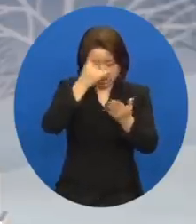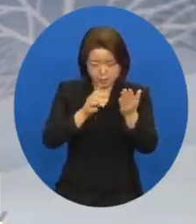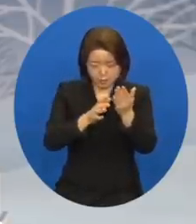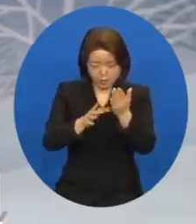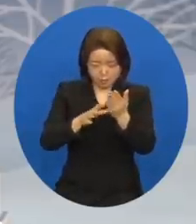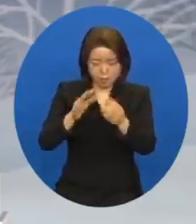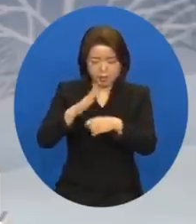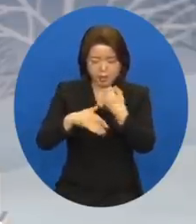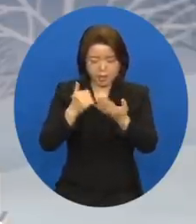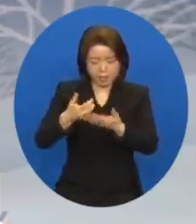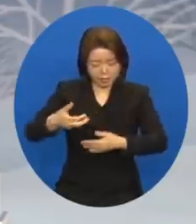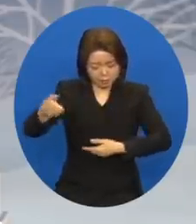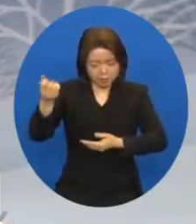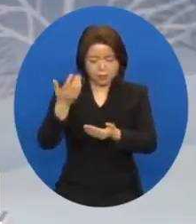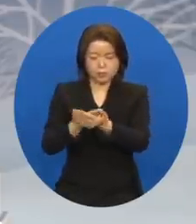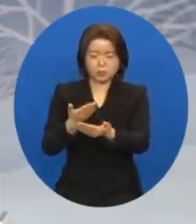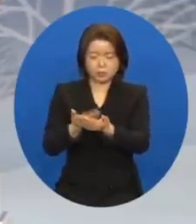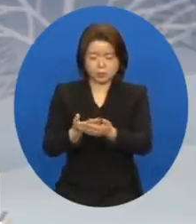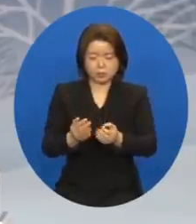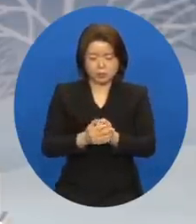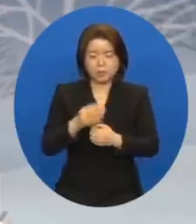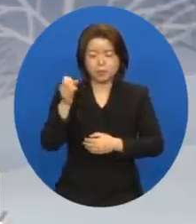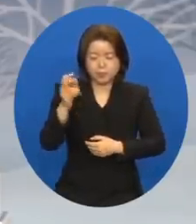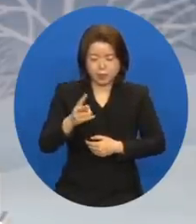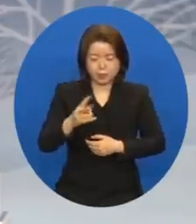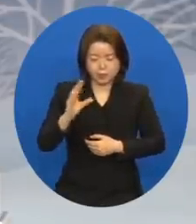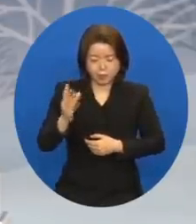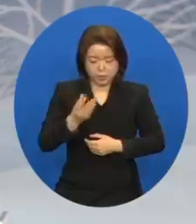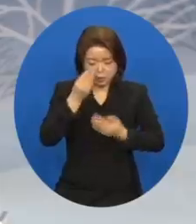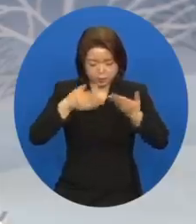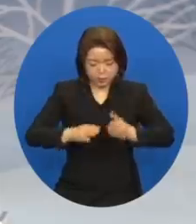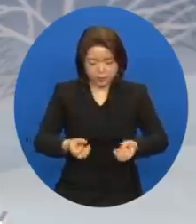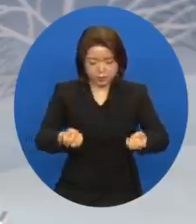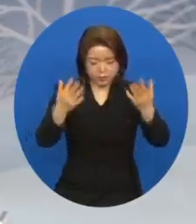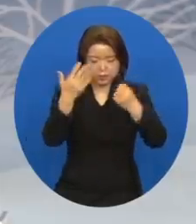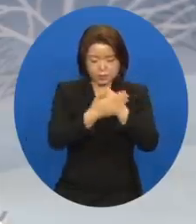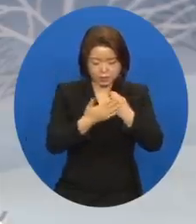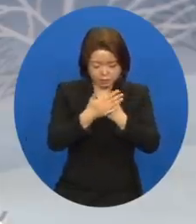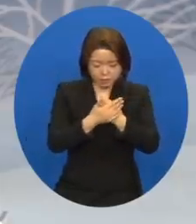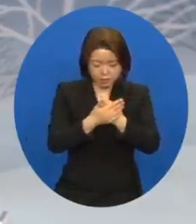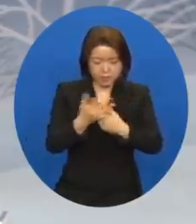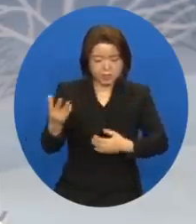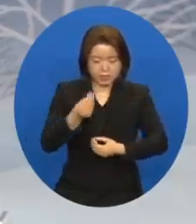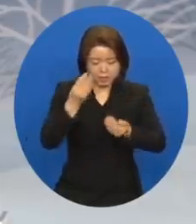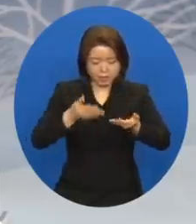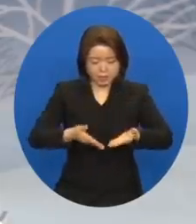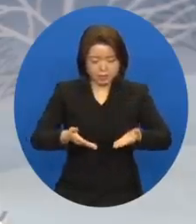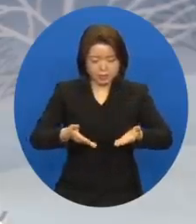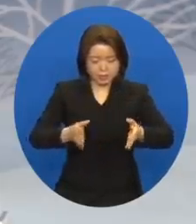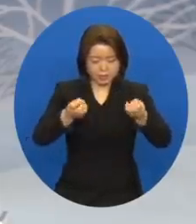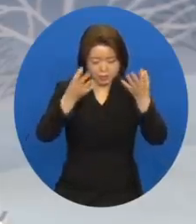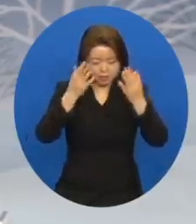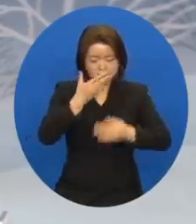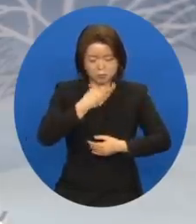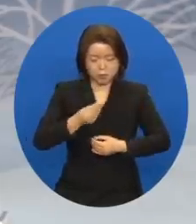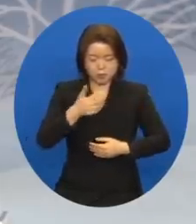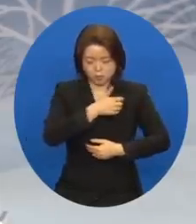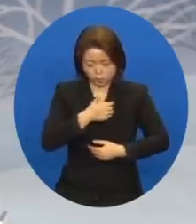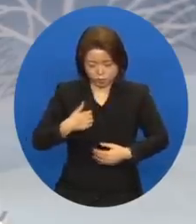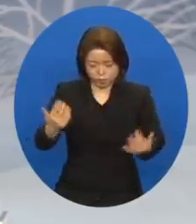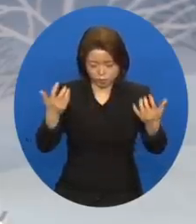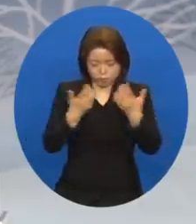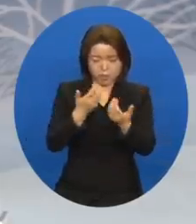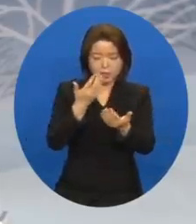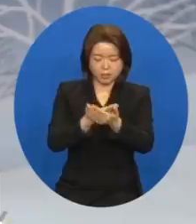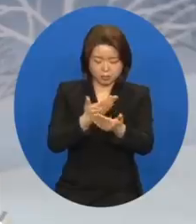하나님이 받아주소서. 그리고 성탄절의 은혜, 성탄절의 복이 충만하게 하소서. 성도들의